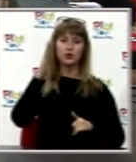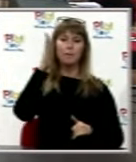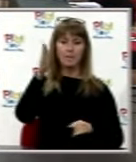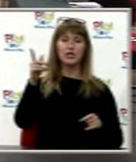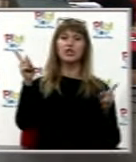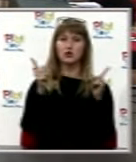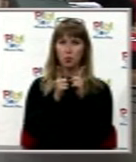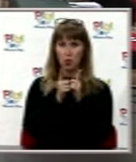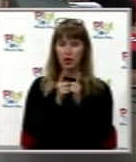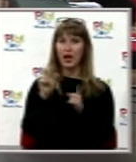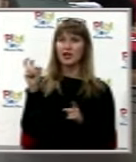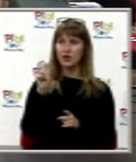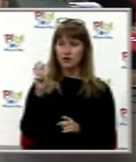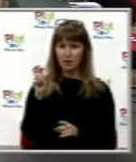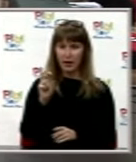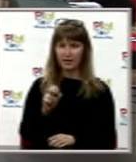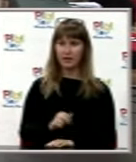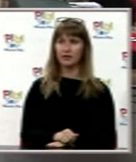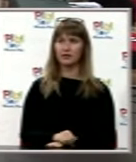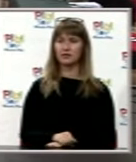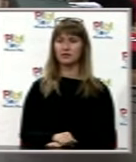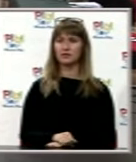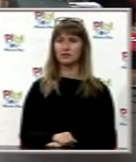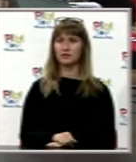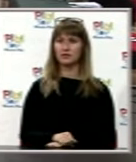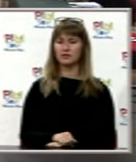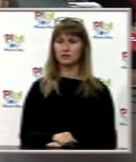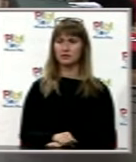mogą dotyczyć Rady w innych obszarach niż to, o której Pan mówi,